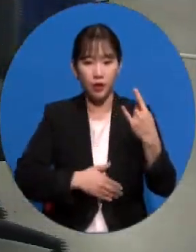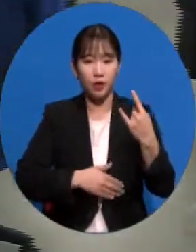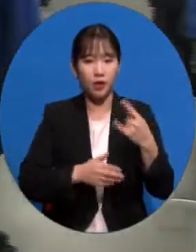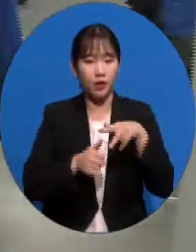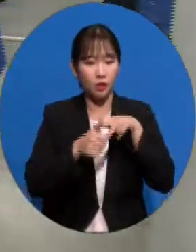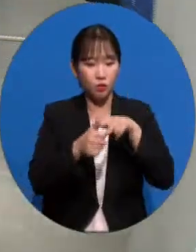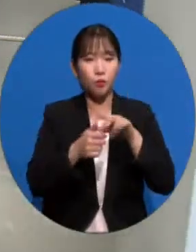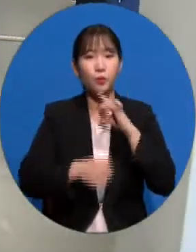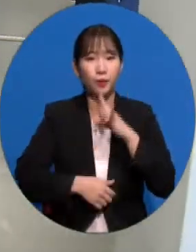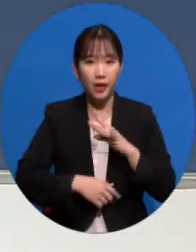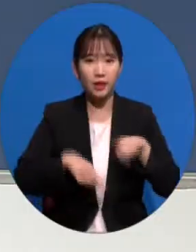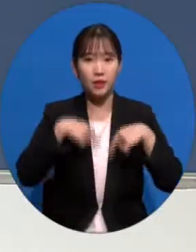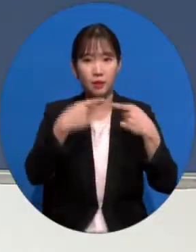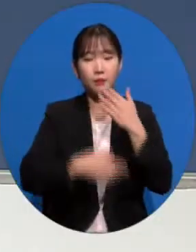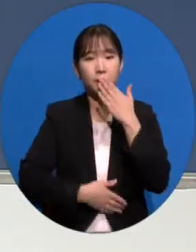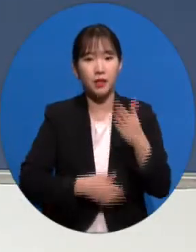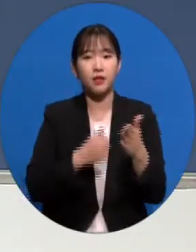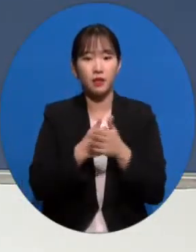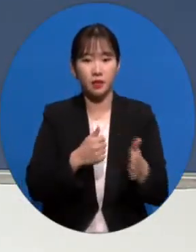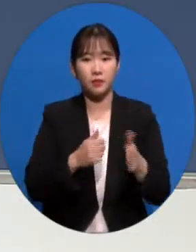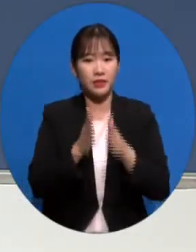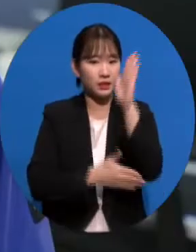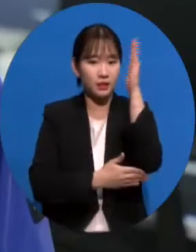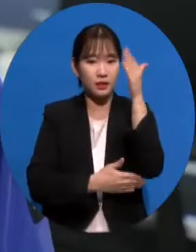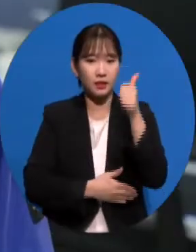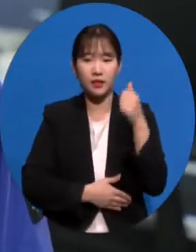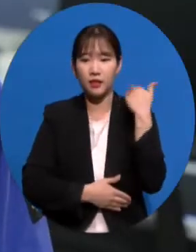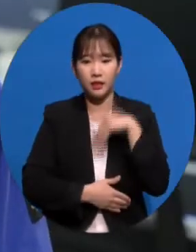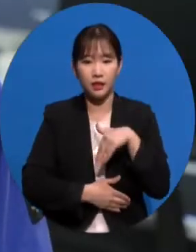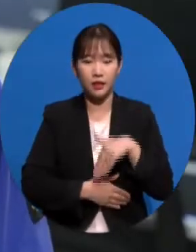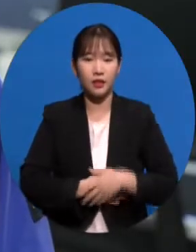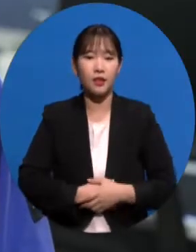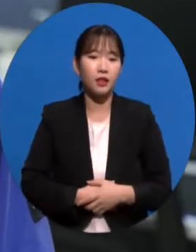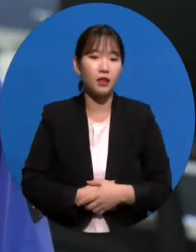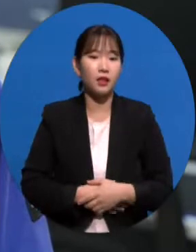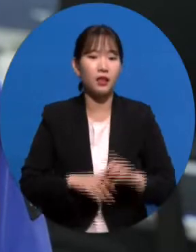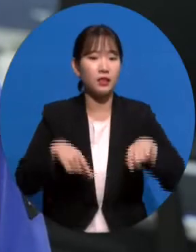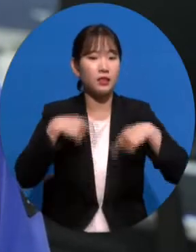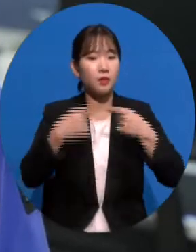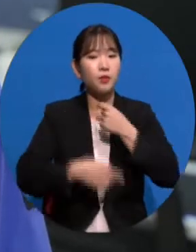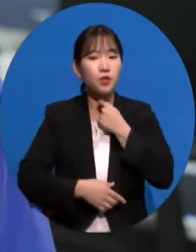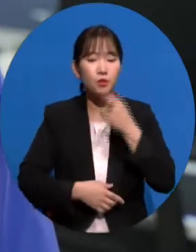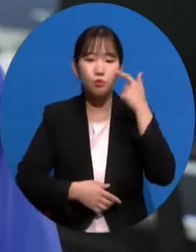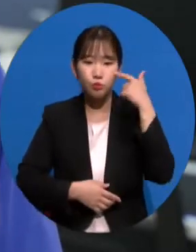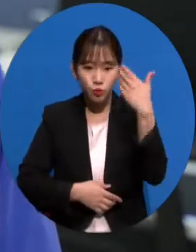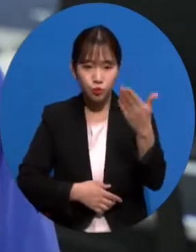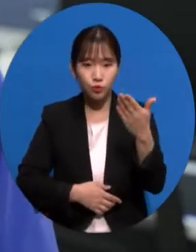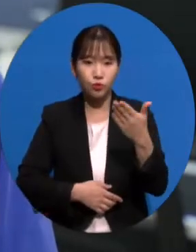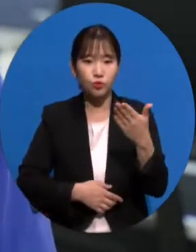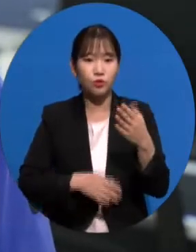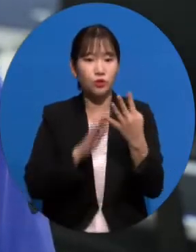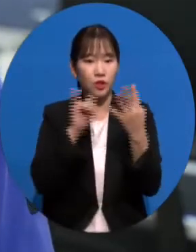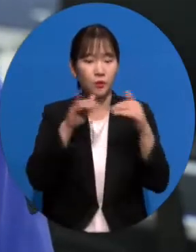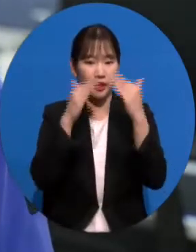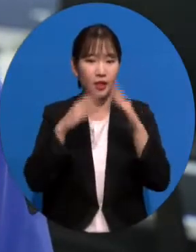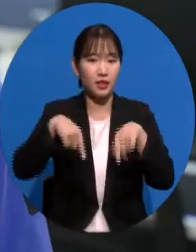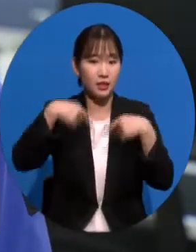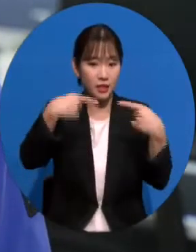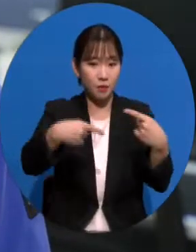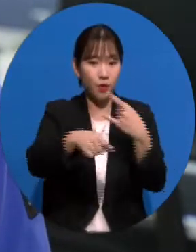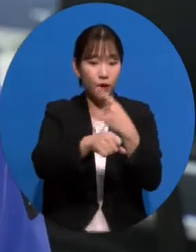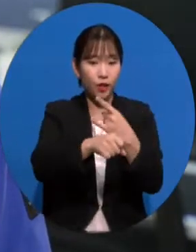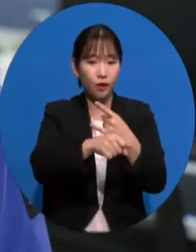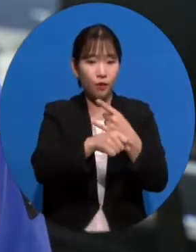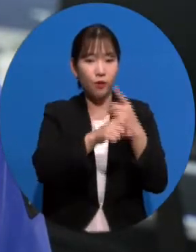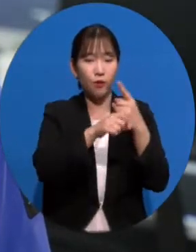예비 후보만 참여할 수 있기 때문입니다. 참여 의향을 묻고 네 분이 다 참여를